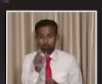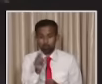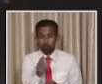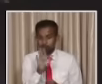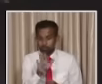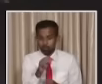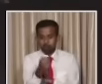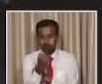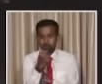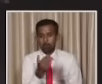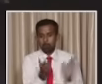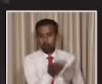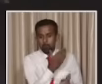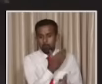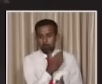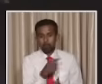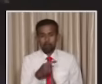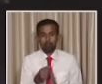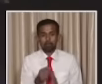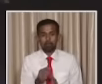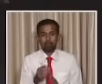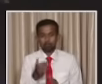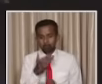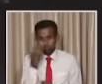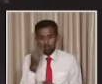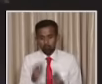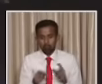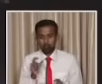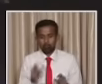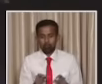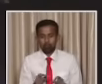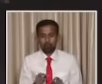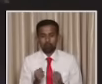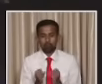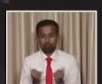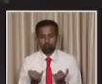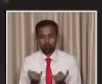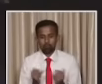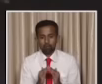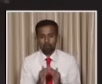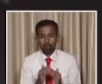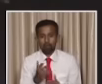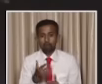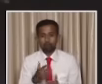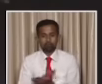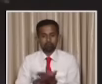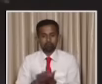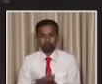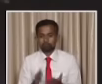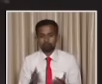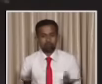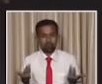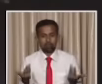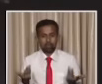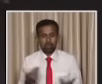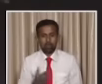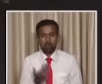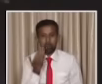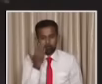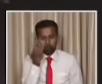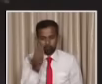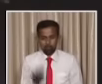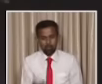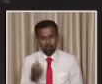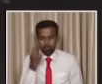ඔබතුමාලගේ හයිය අරගෙන ගිහිල්ලා මෙරටේ අහිංසක දමිළ ජනතාව ලයිම් කාමරෙන් එළියට දාගන්න තාම බැරි වෙලා තියෙනවා ඒක අපිට පේනවා ඔබ